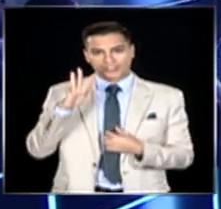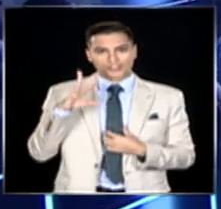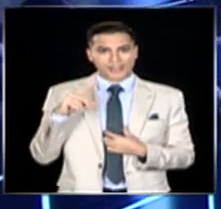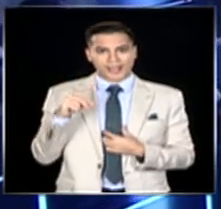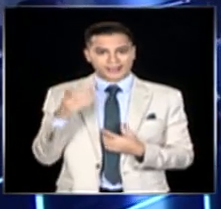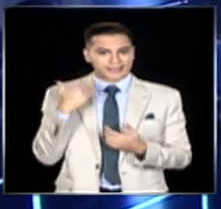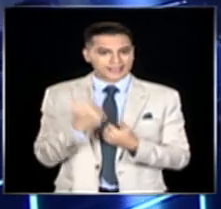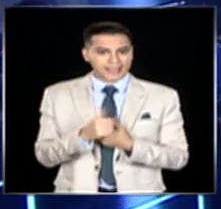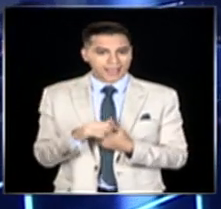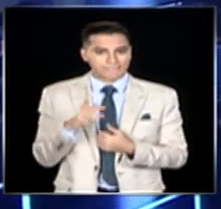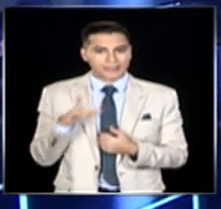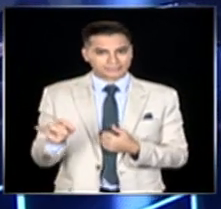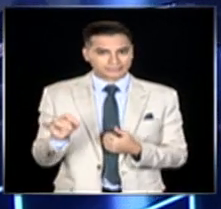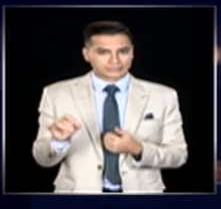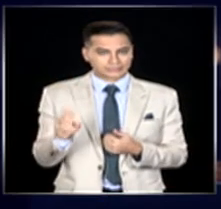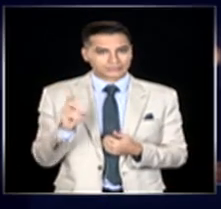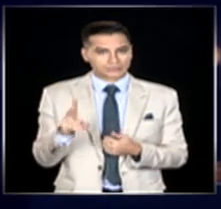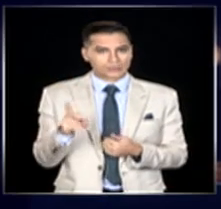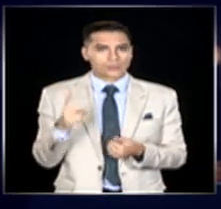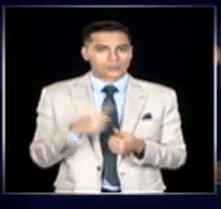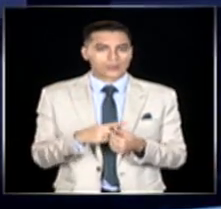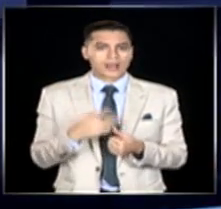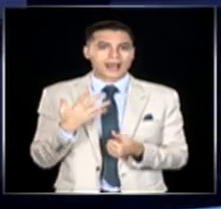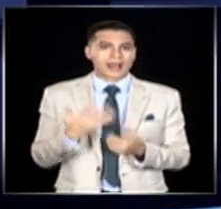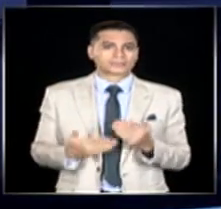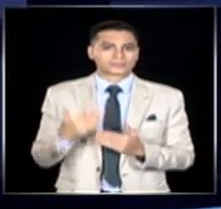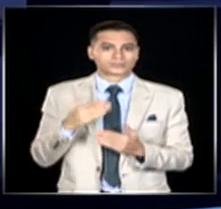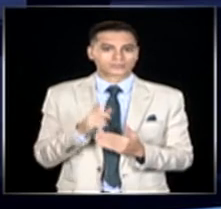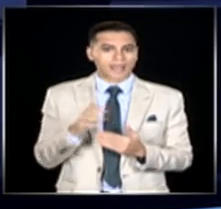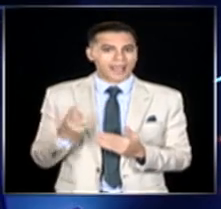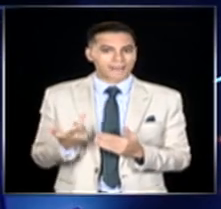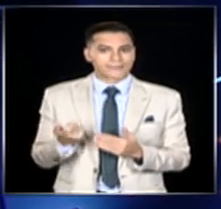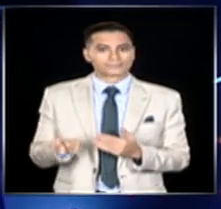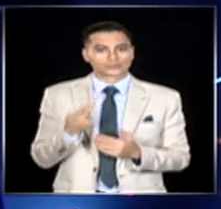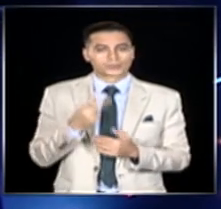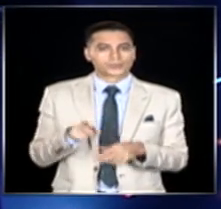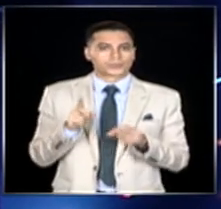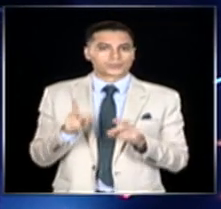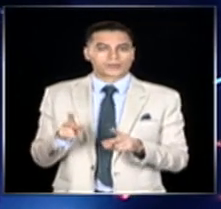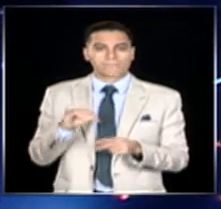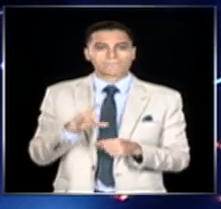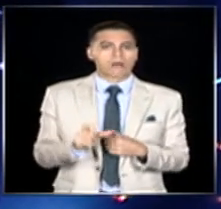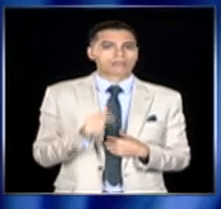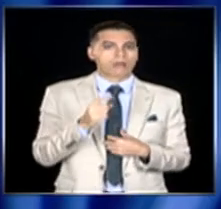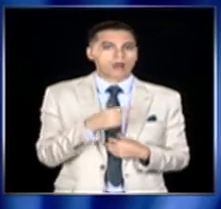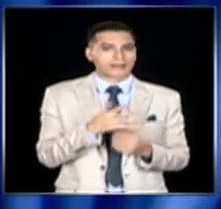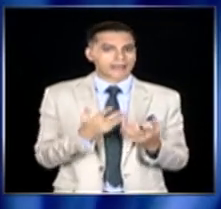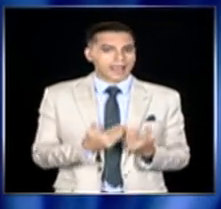كام؟ 50. وخمس اجابات صح بقيتوا 75. منار كنتوا